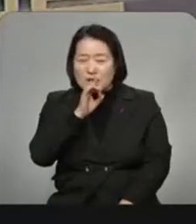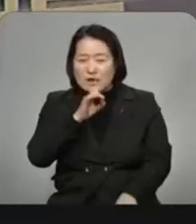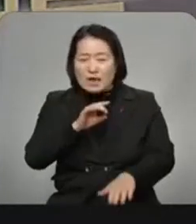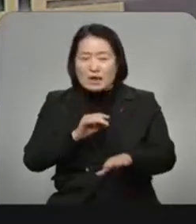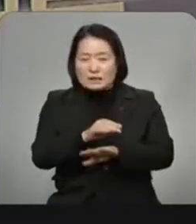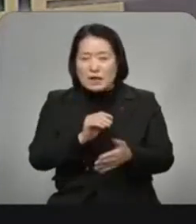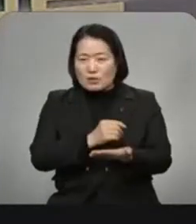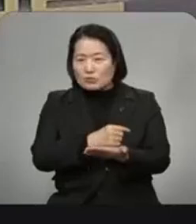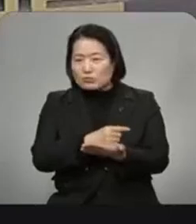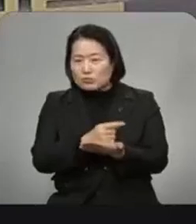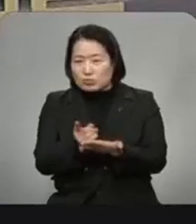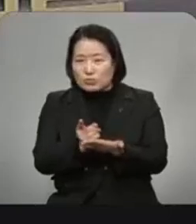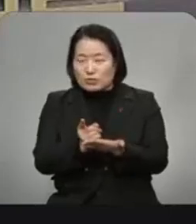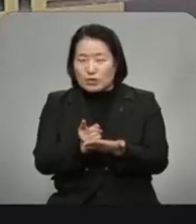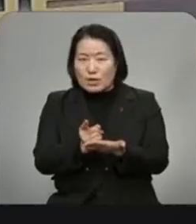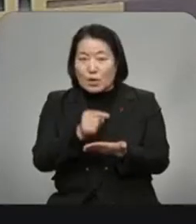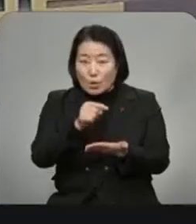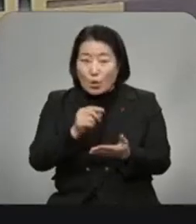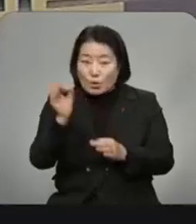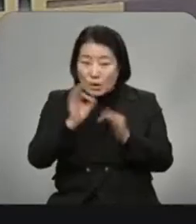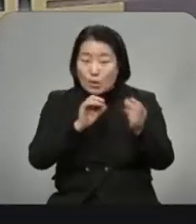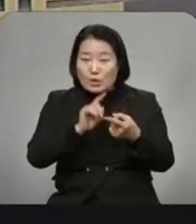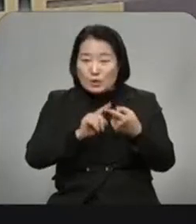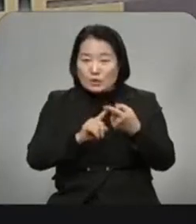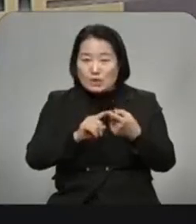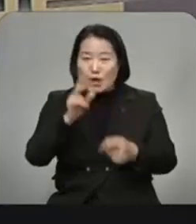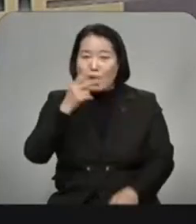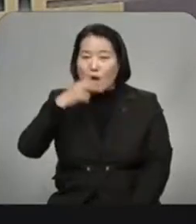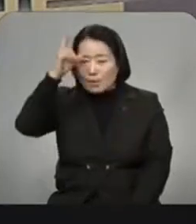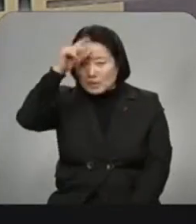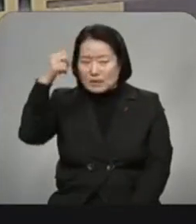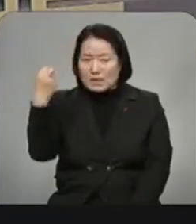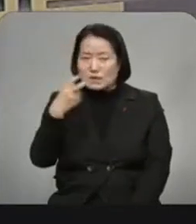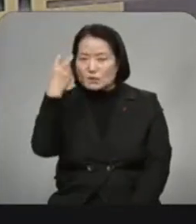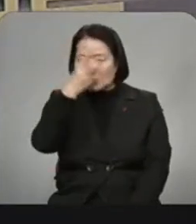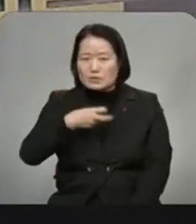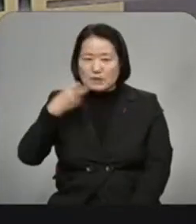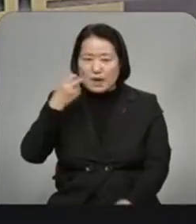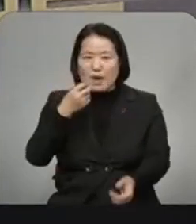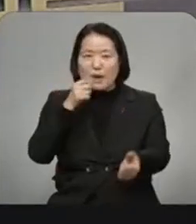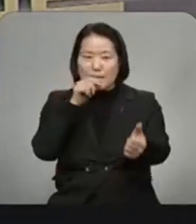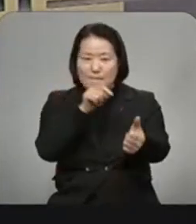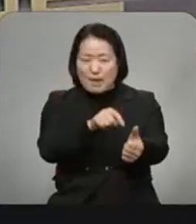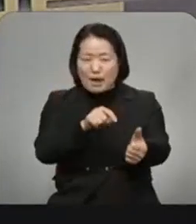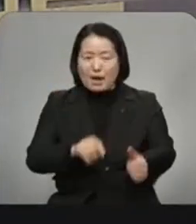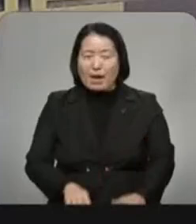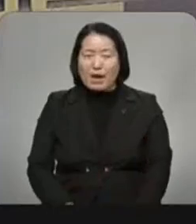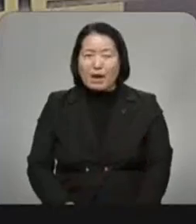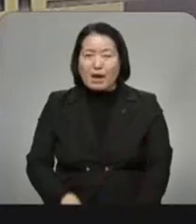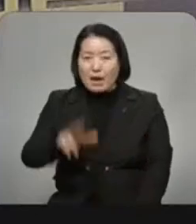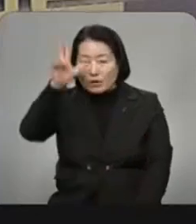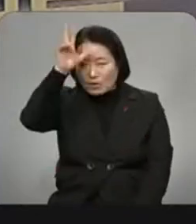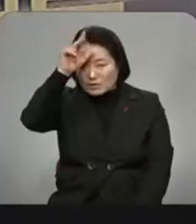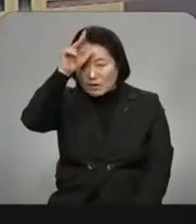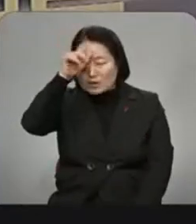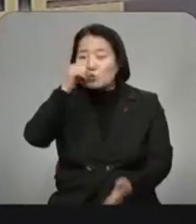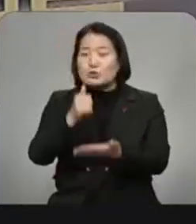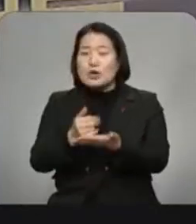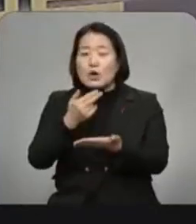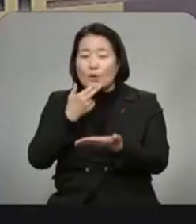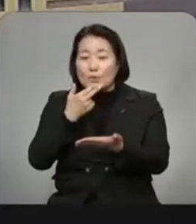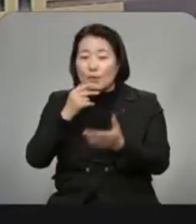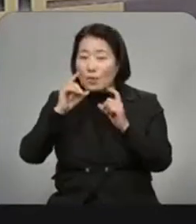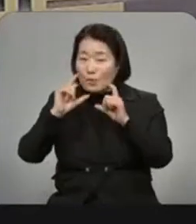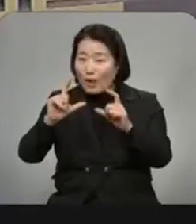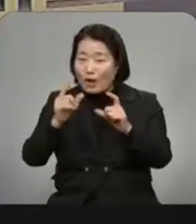대해 검찰이 재수사를 요청했습니다 앞서 할머니는 혐의가 없다며 경찰이 불송치 결정한 사건에 대해 추가 수사가